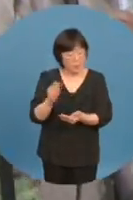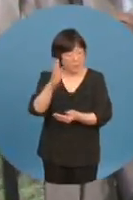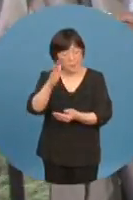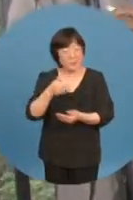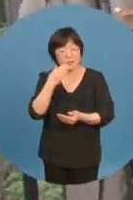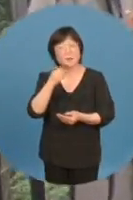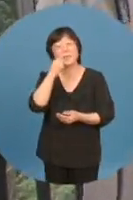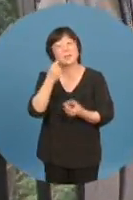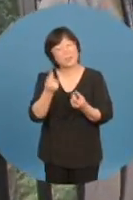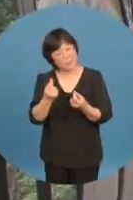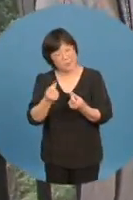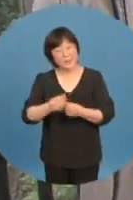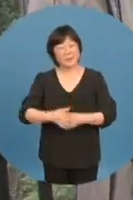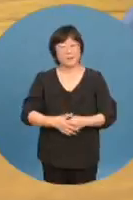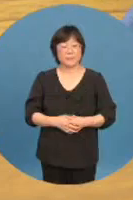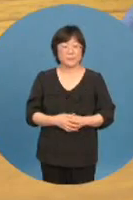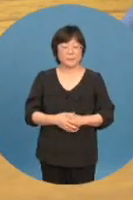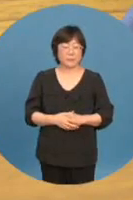べないわね。